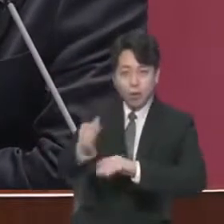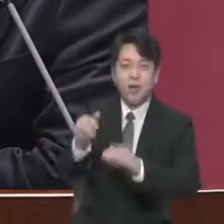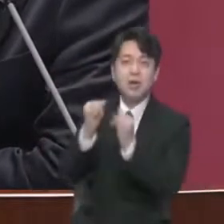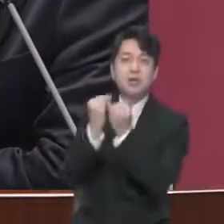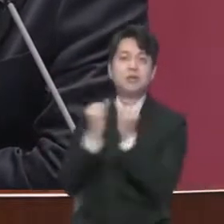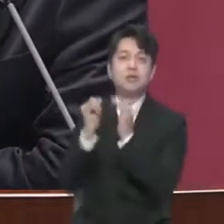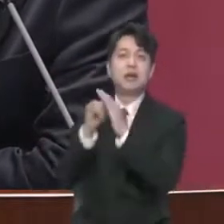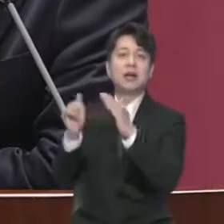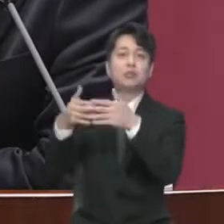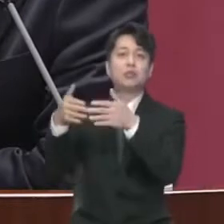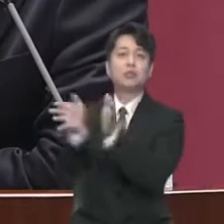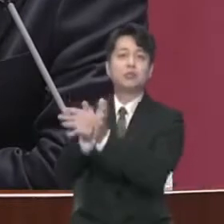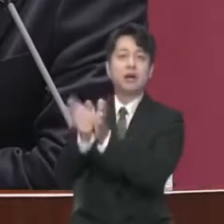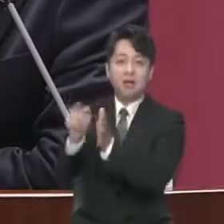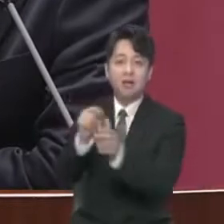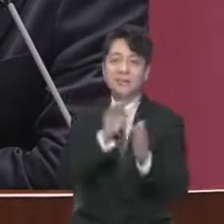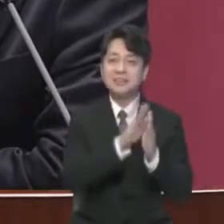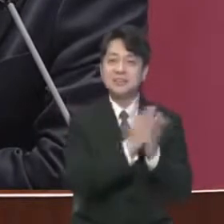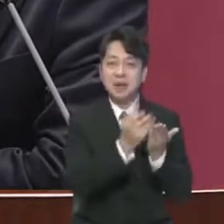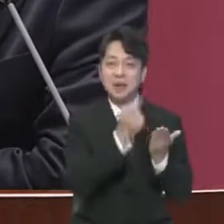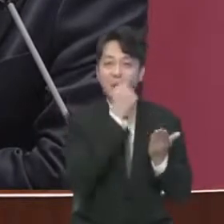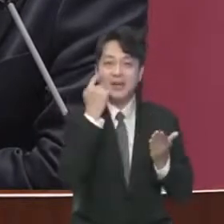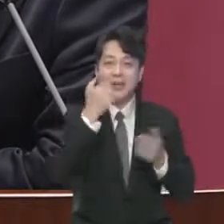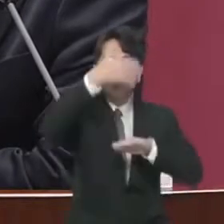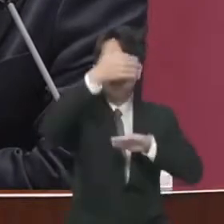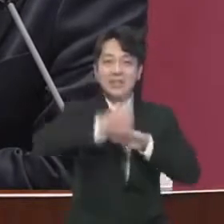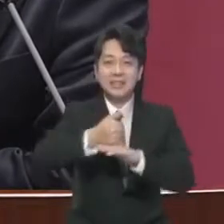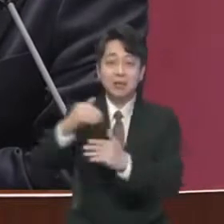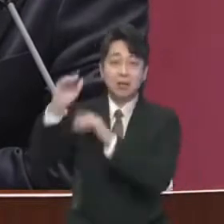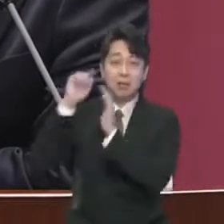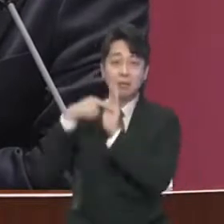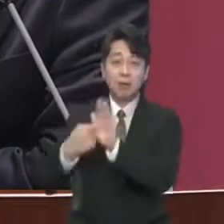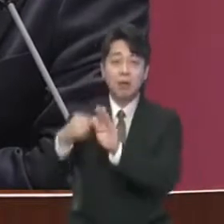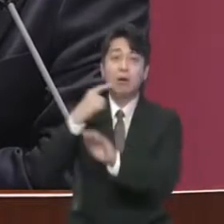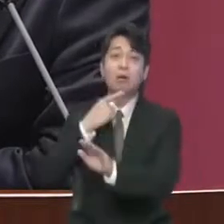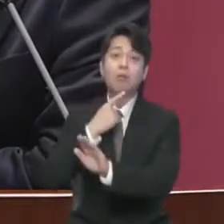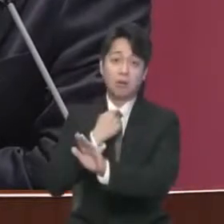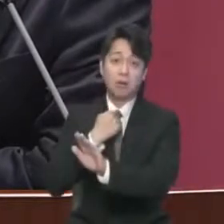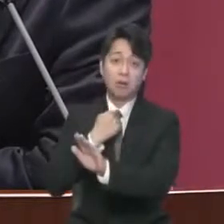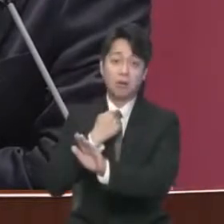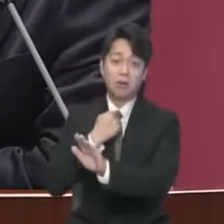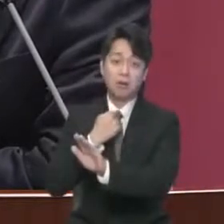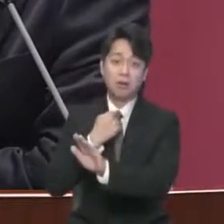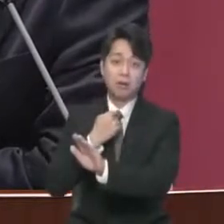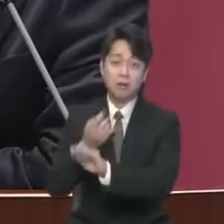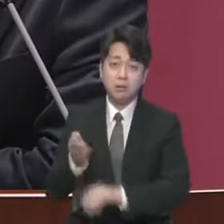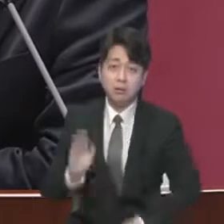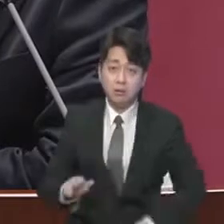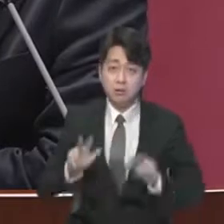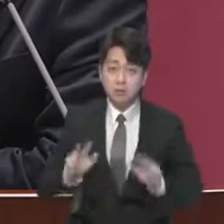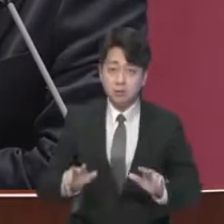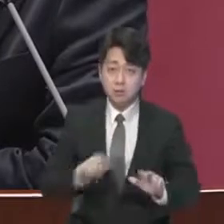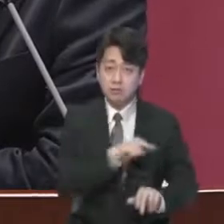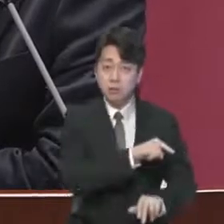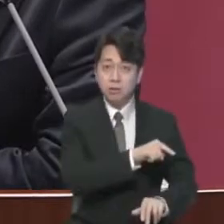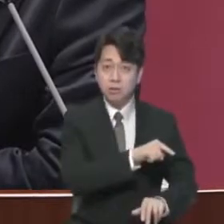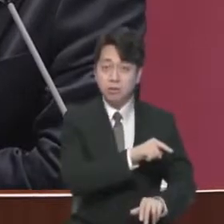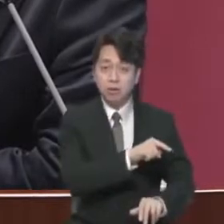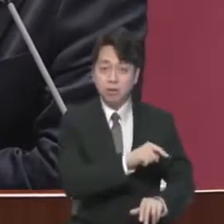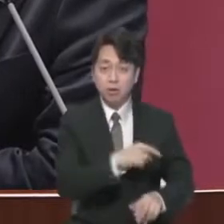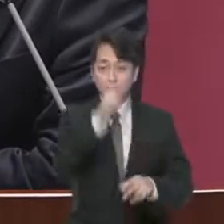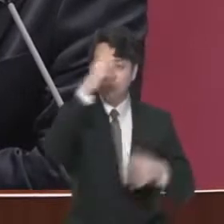그래놓고 직접 정부 예산으로 하기가 당장은 문제가 될 것 같으니까 기업 예산으로 어린이 재단이라는 재단을 통해서 그렇게 사업을